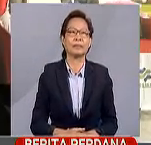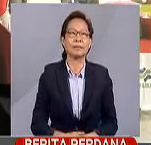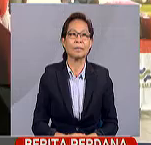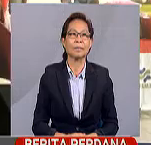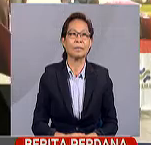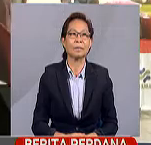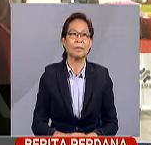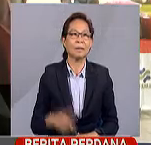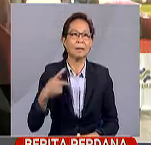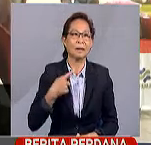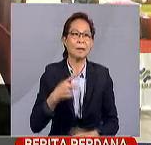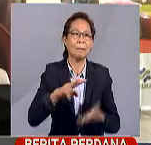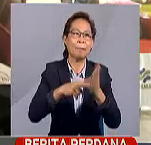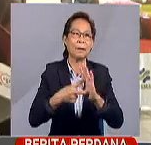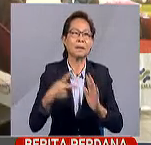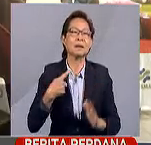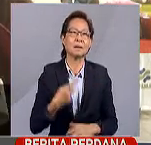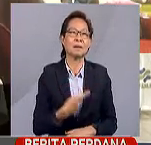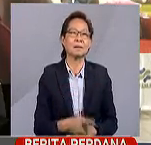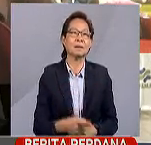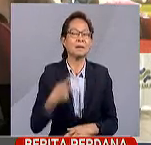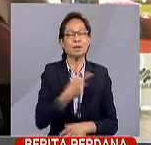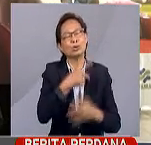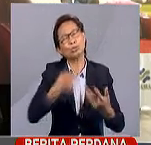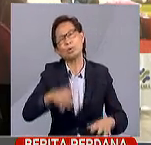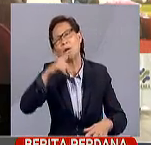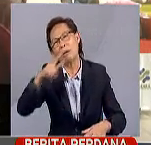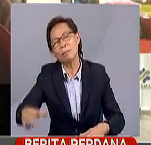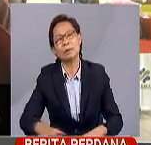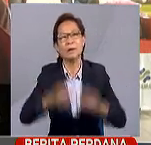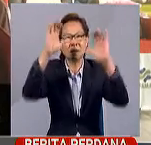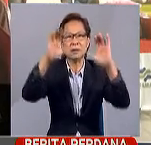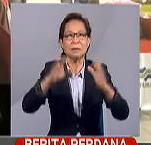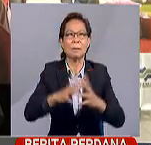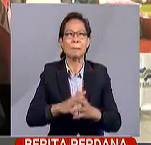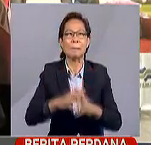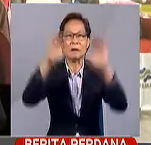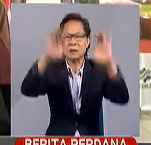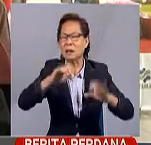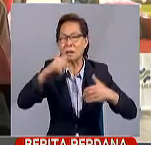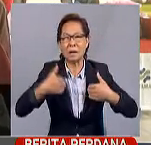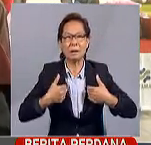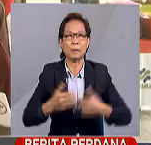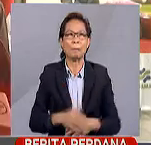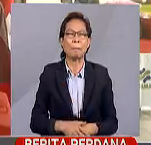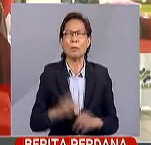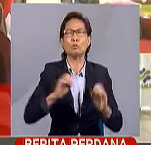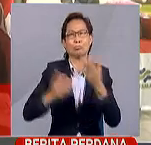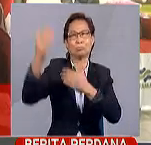Mana kita ni kita dah lama. Mana cara tu kita tak ada. Adat kita apa